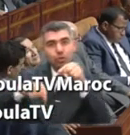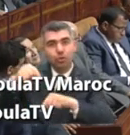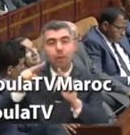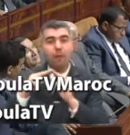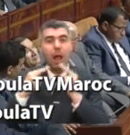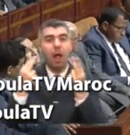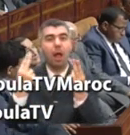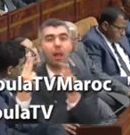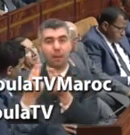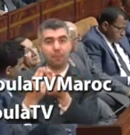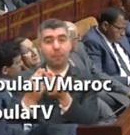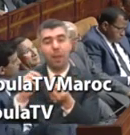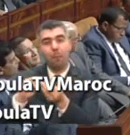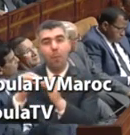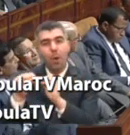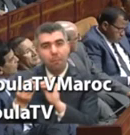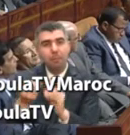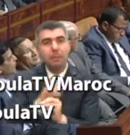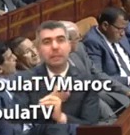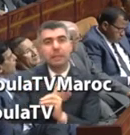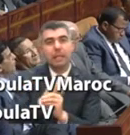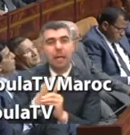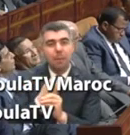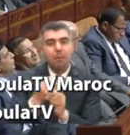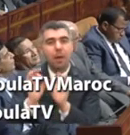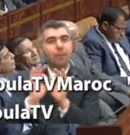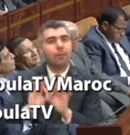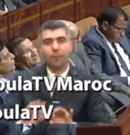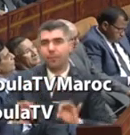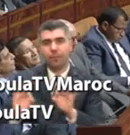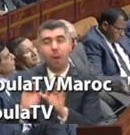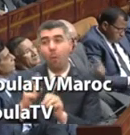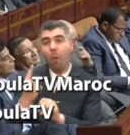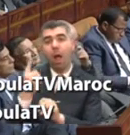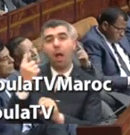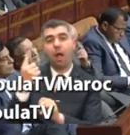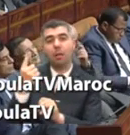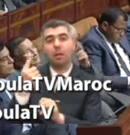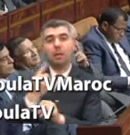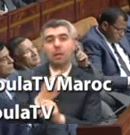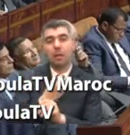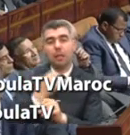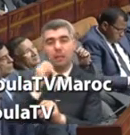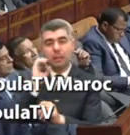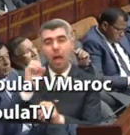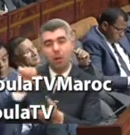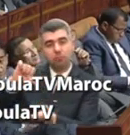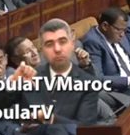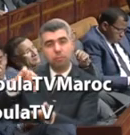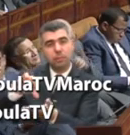من إشكال حقيقي في التطبيب والعلاج، تتوفر على مستوصف قروي فقير لا يتوفر على المعدات الطبية